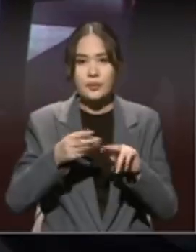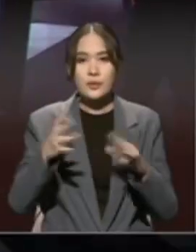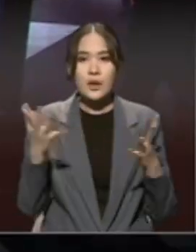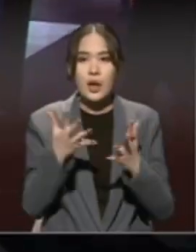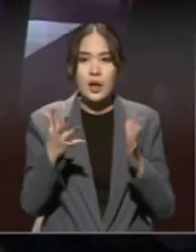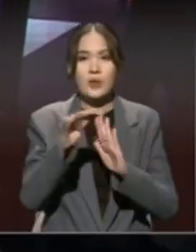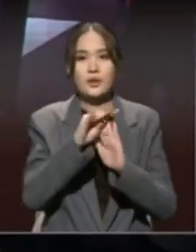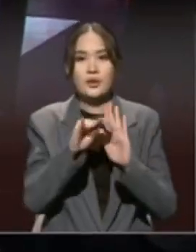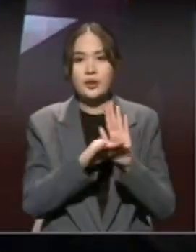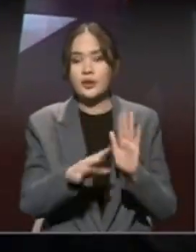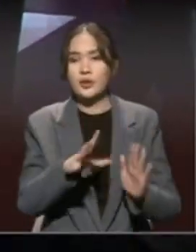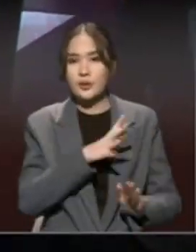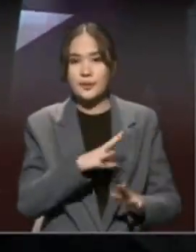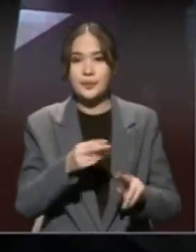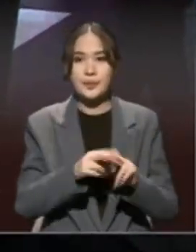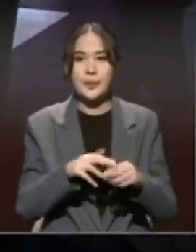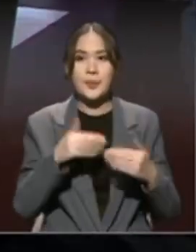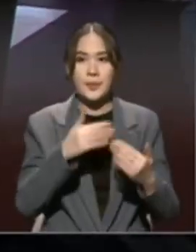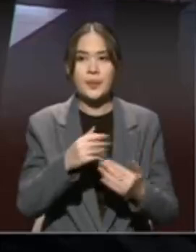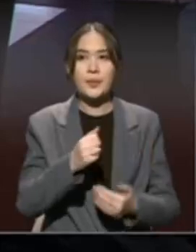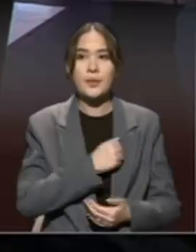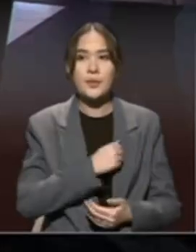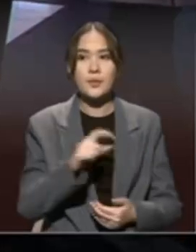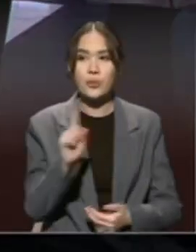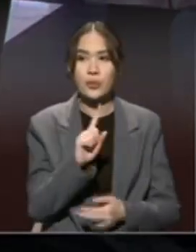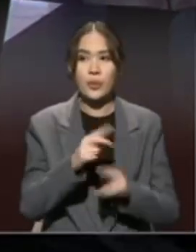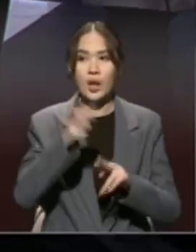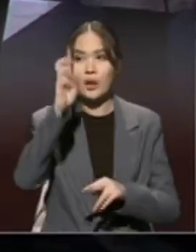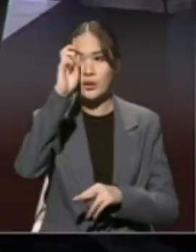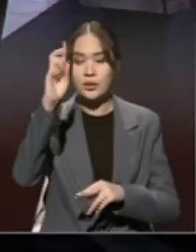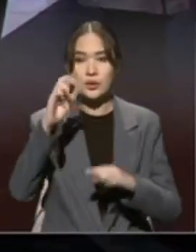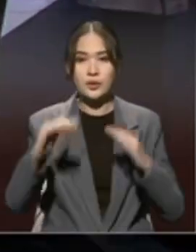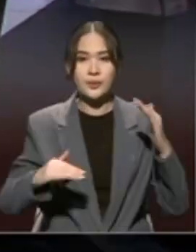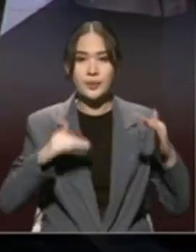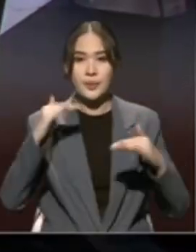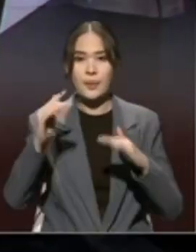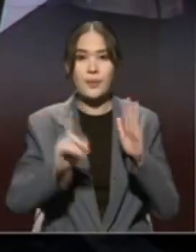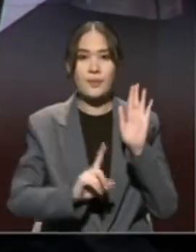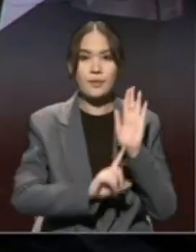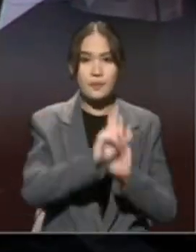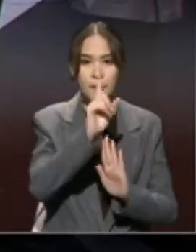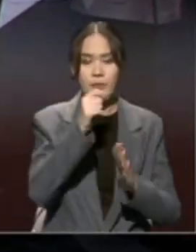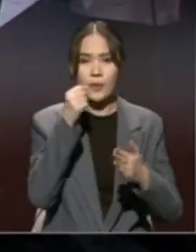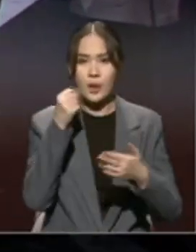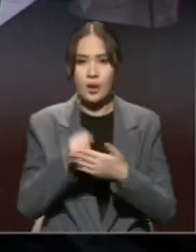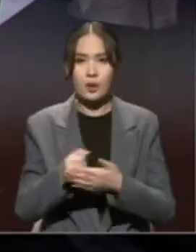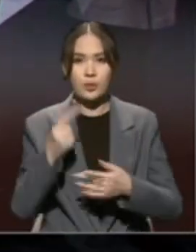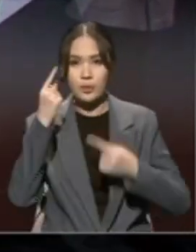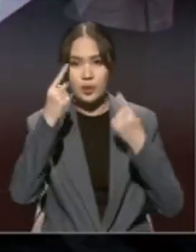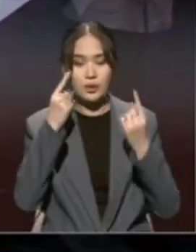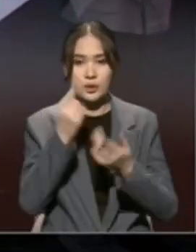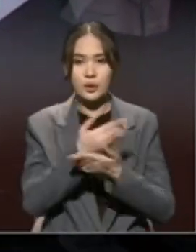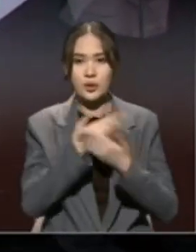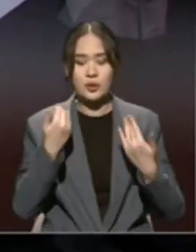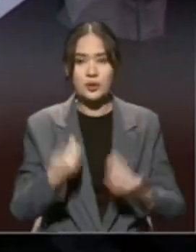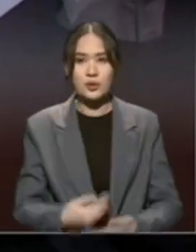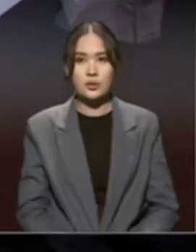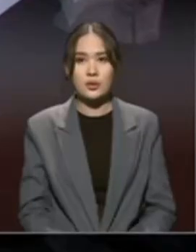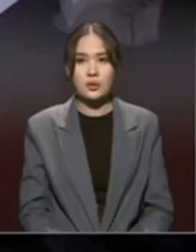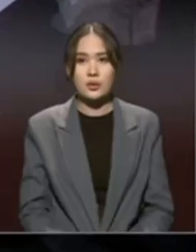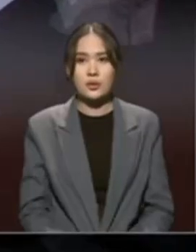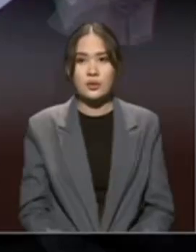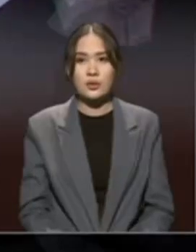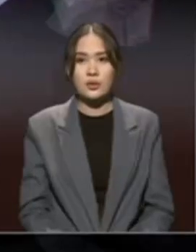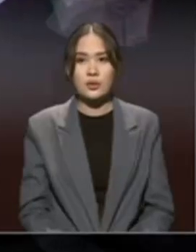бағдарлама болмасын, соны бізде өкінішке қарай үкіметтік деңгейде бастан аяқ толық жасалмайды. Бағдарламада мен сізге бірінші